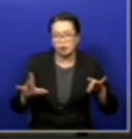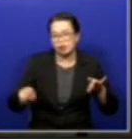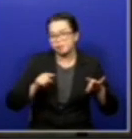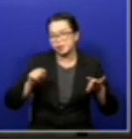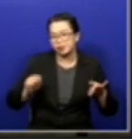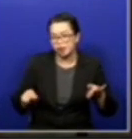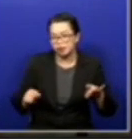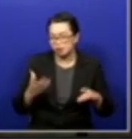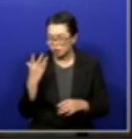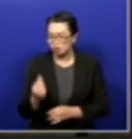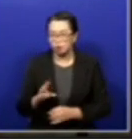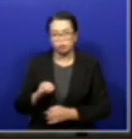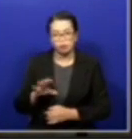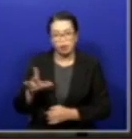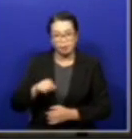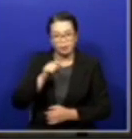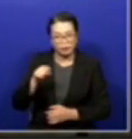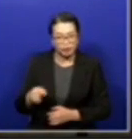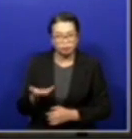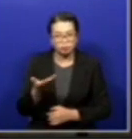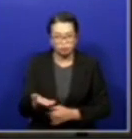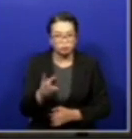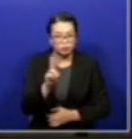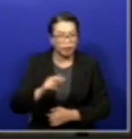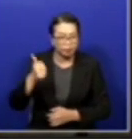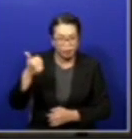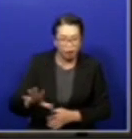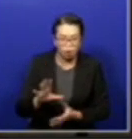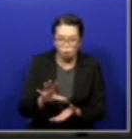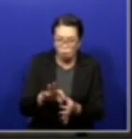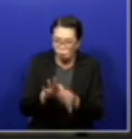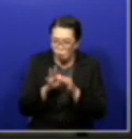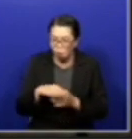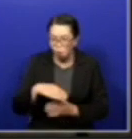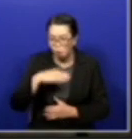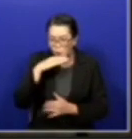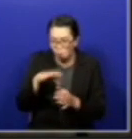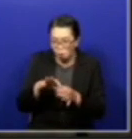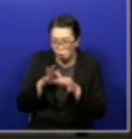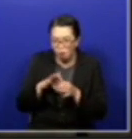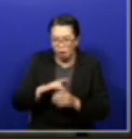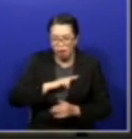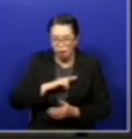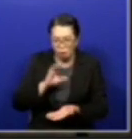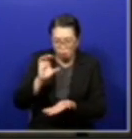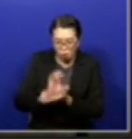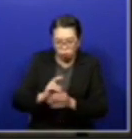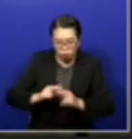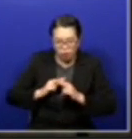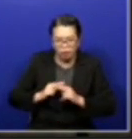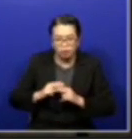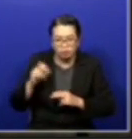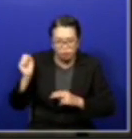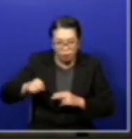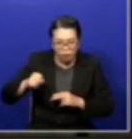35% เหลืออีก 65% ท่านใช้ไม่ได้เพราะท่านหวงงบไว้ใช้ตัวเองอย่าทำอีกนะครับ